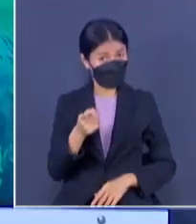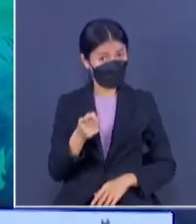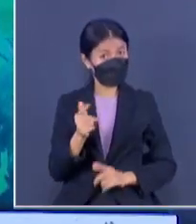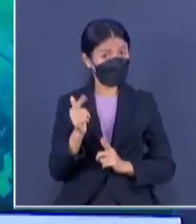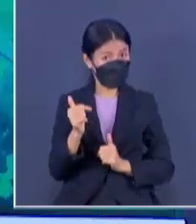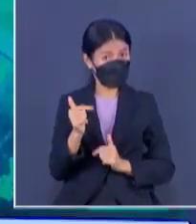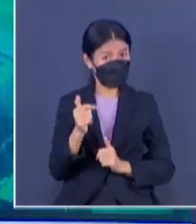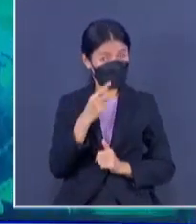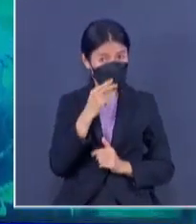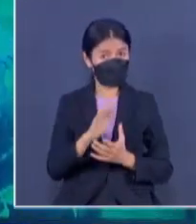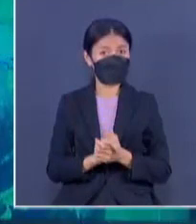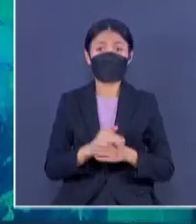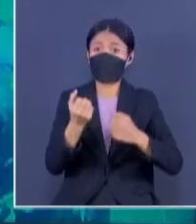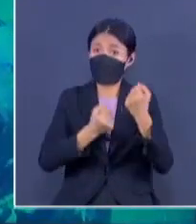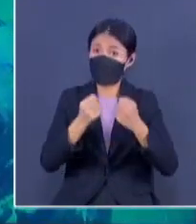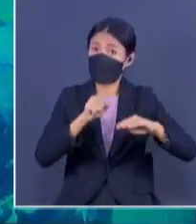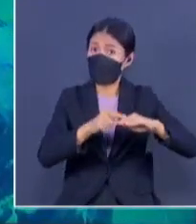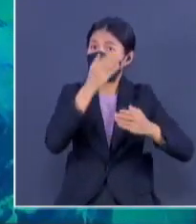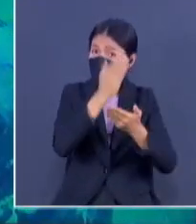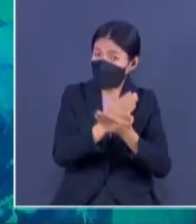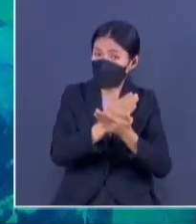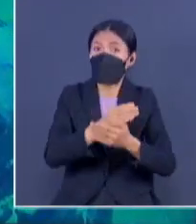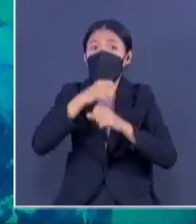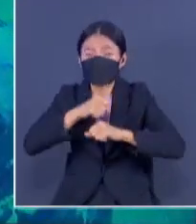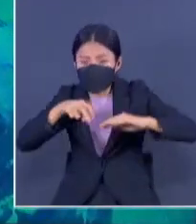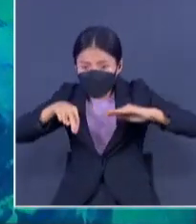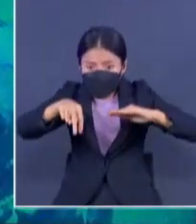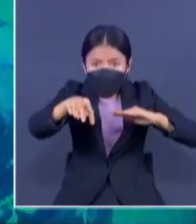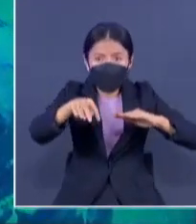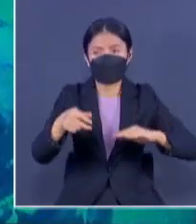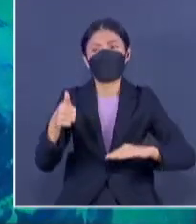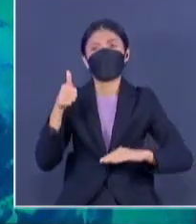ถให้หยุดรถไว้ก่อนให้ผู้สูงวัยเดินข้ามด้วยเออดีจังเลย เก่งมากลูก